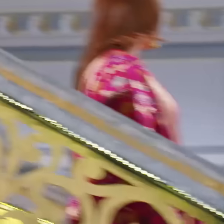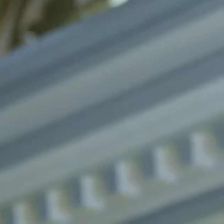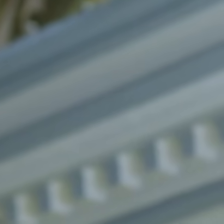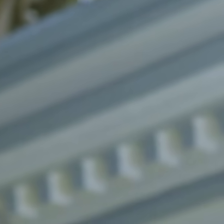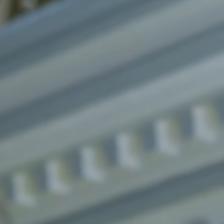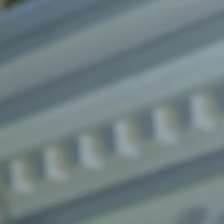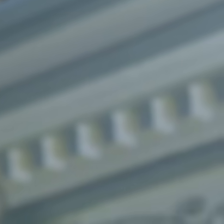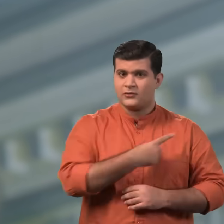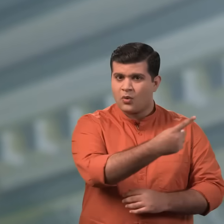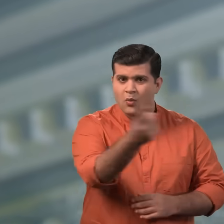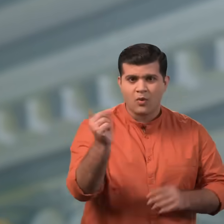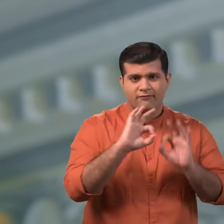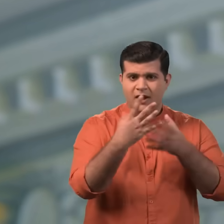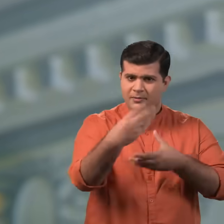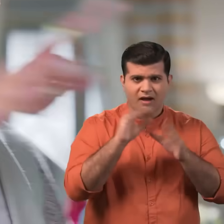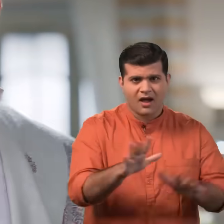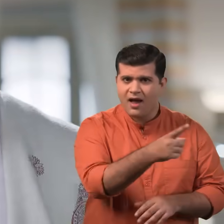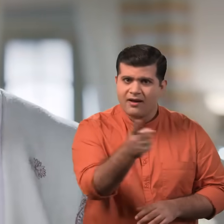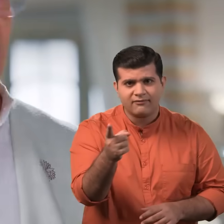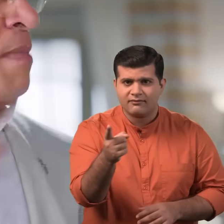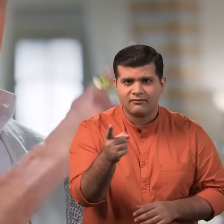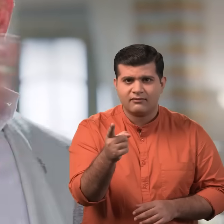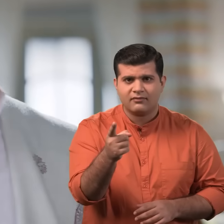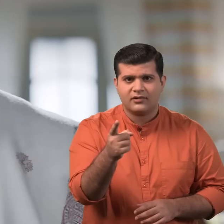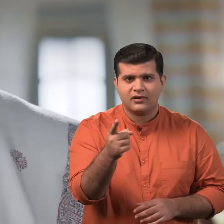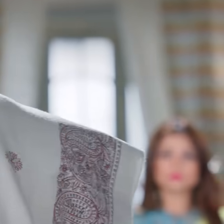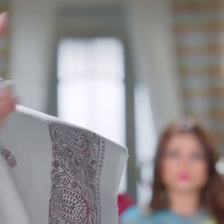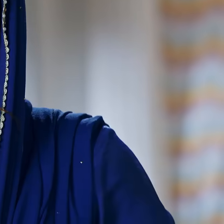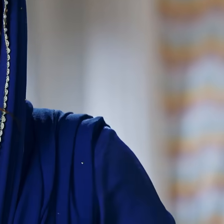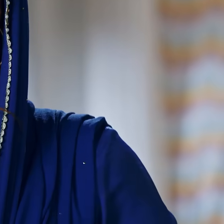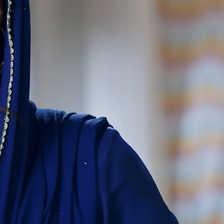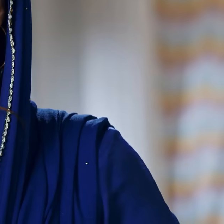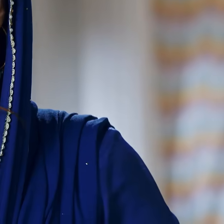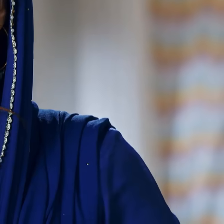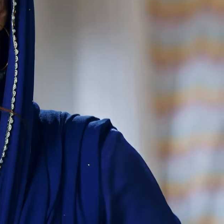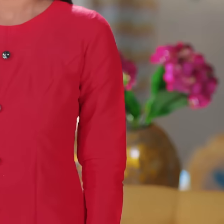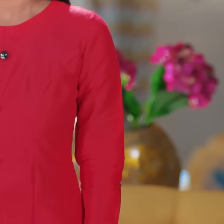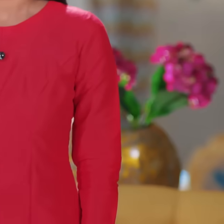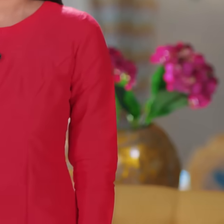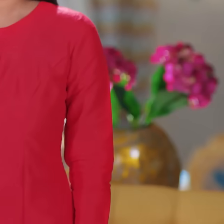तुसी सारे भी इस परिवार दे मैंबर हो कि नहीं है?